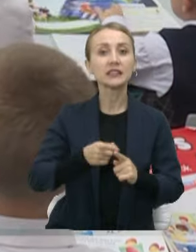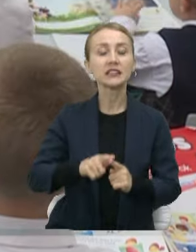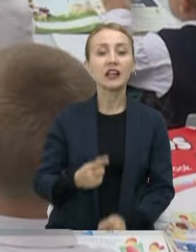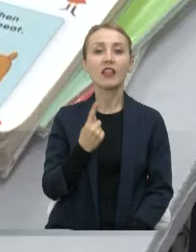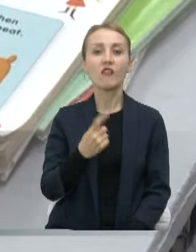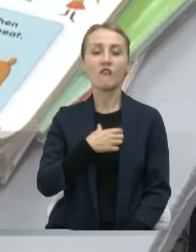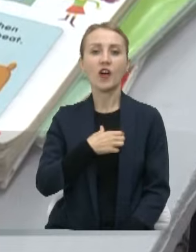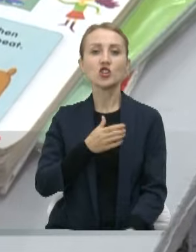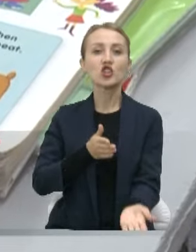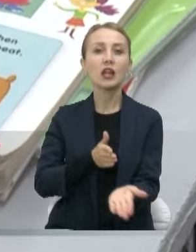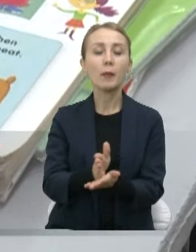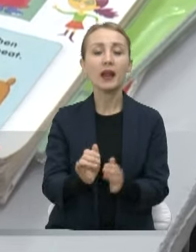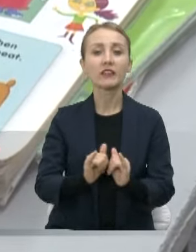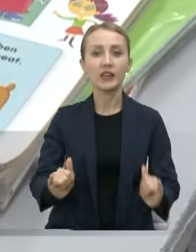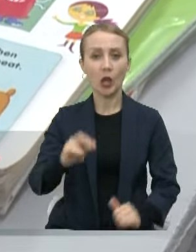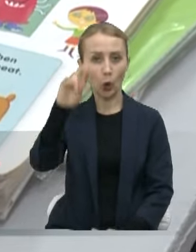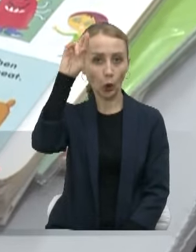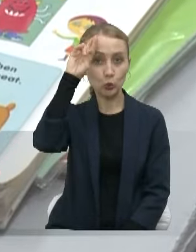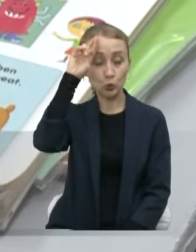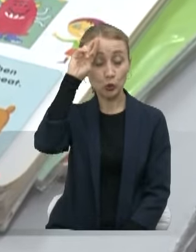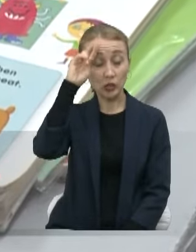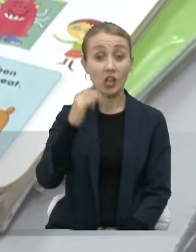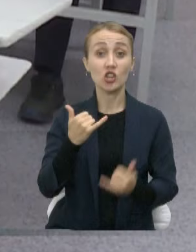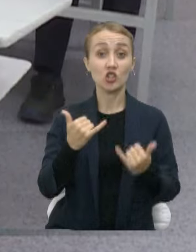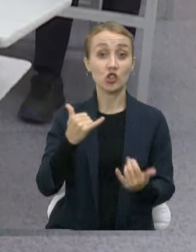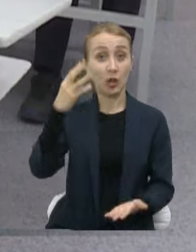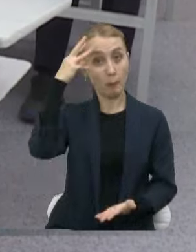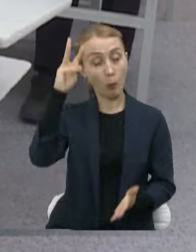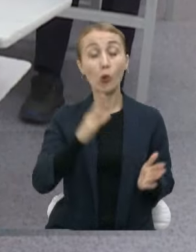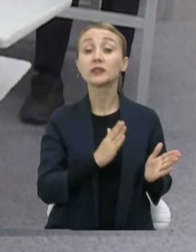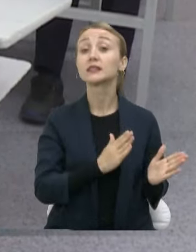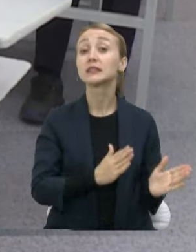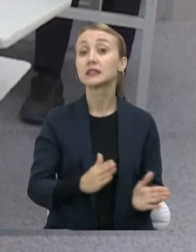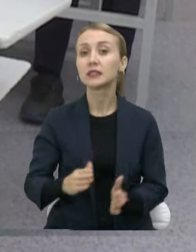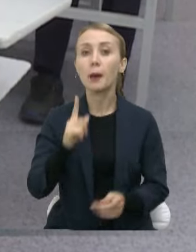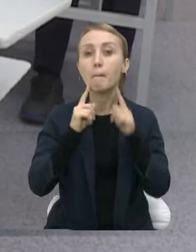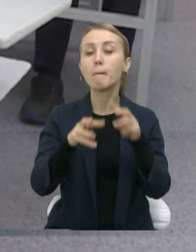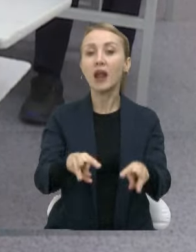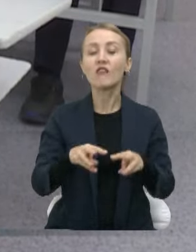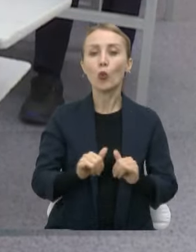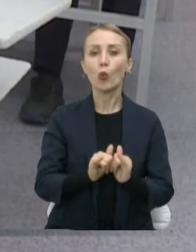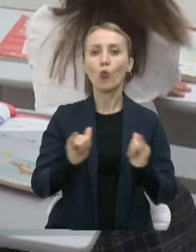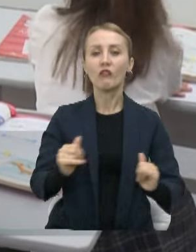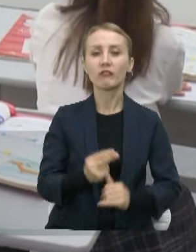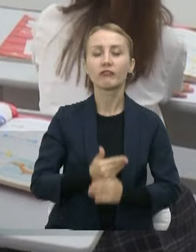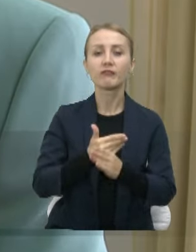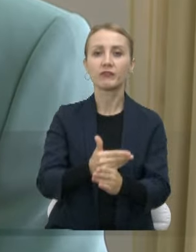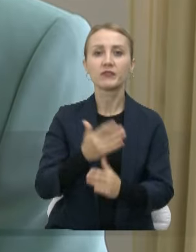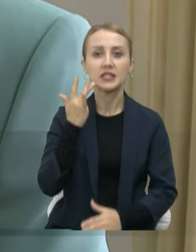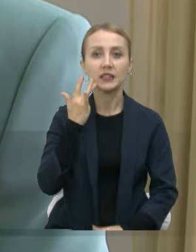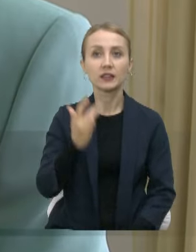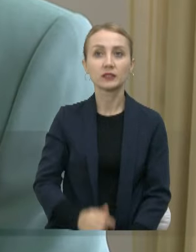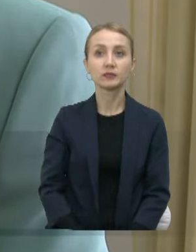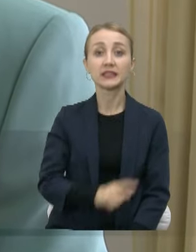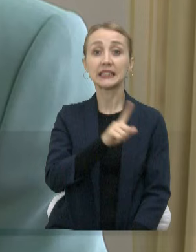из приоритетных направлений развития государства. На современную систему правительство ежегодно увеличивает объем финансирования.